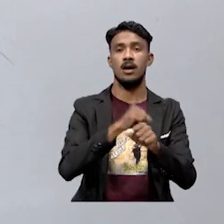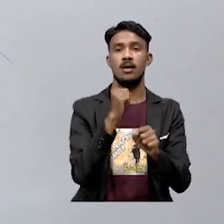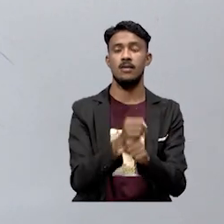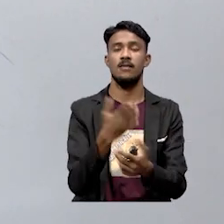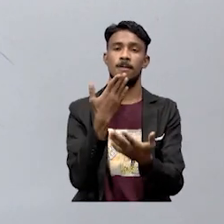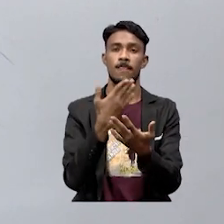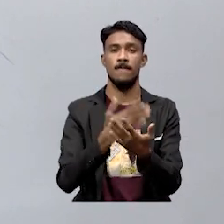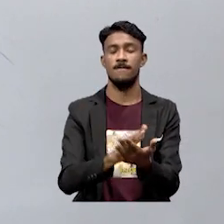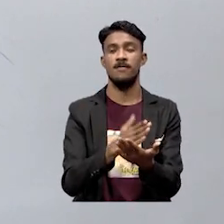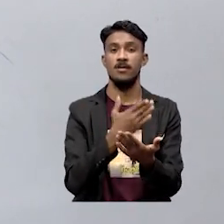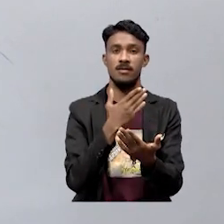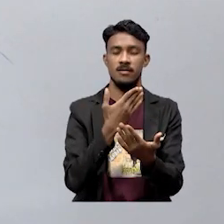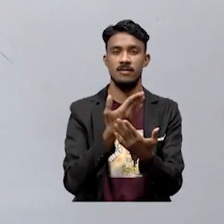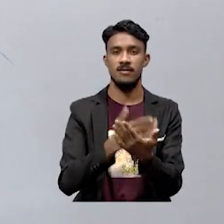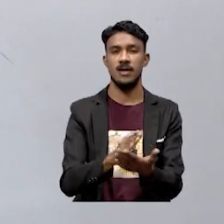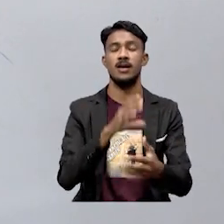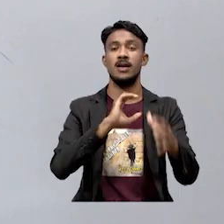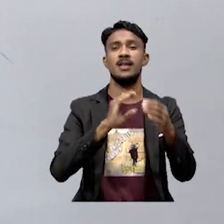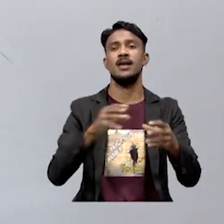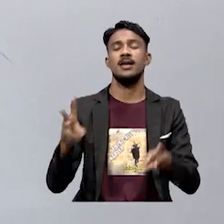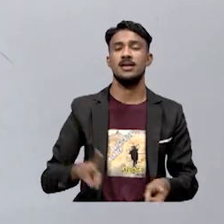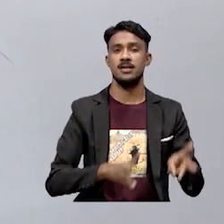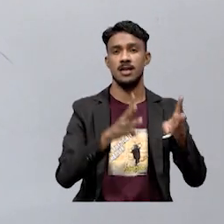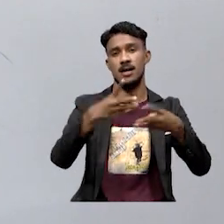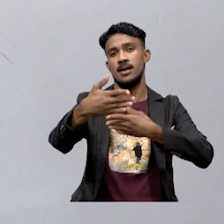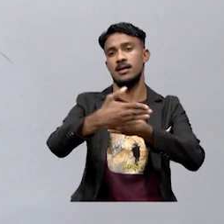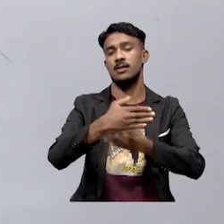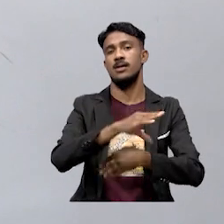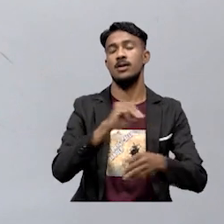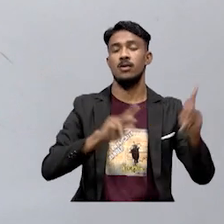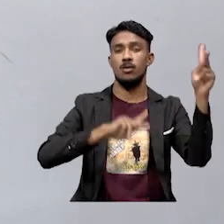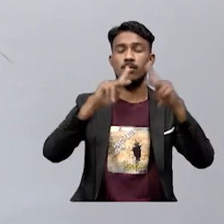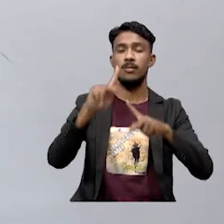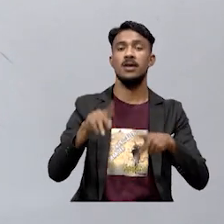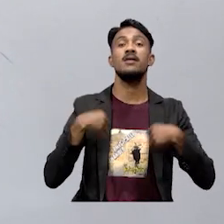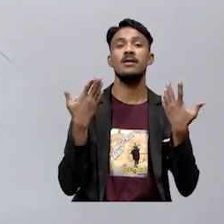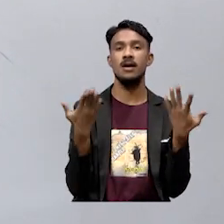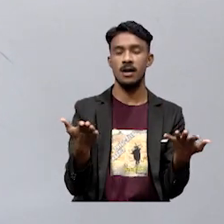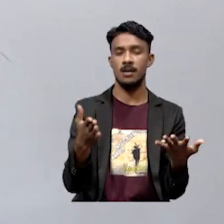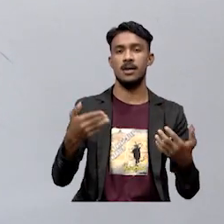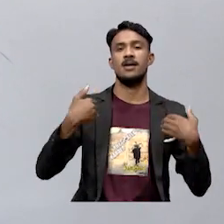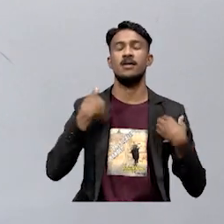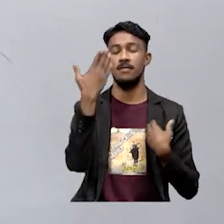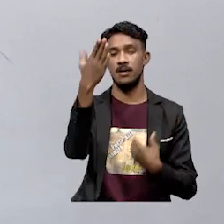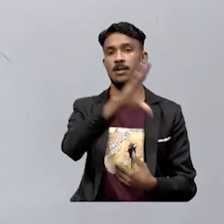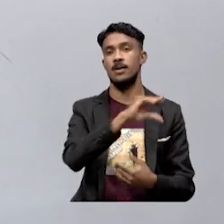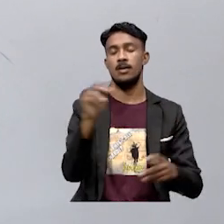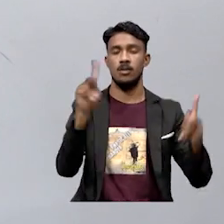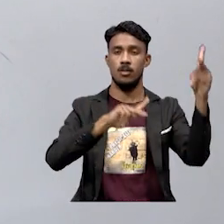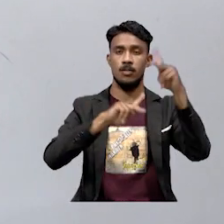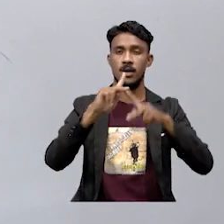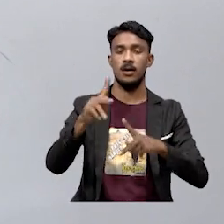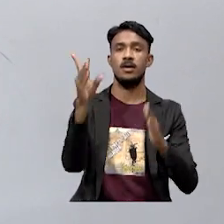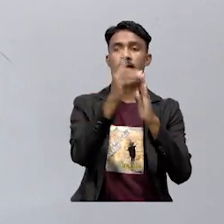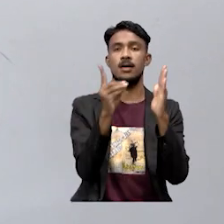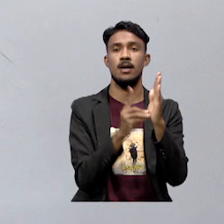estrada fang kareta estrada agora ni ti verifika di dia kompanya hina ma ka existene verifika te be kompanya sen dadus tamba